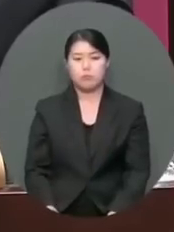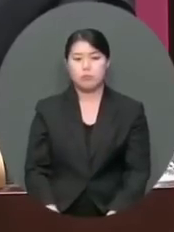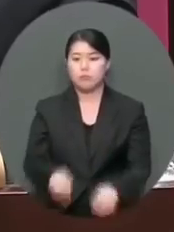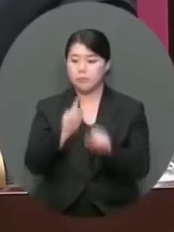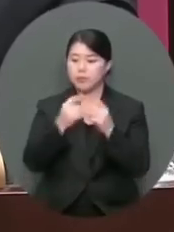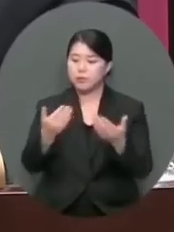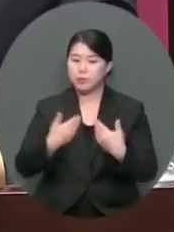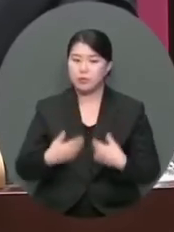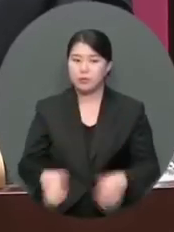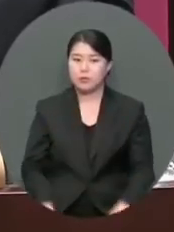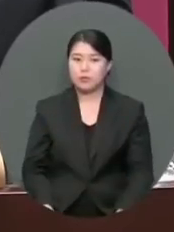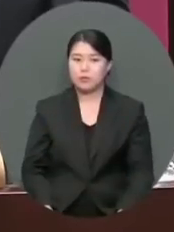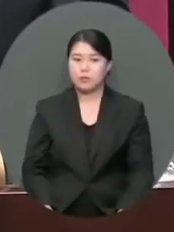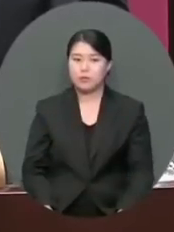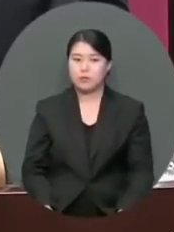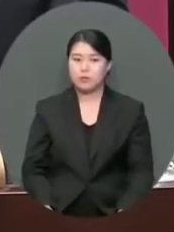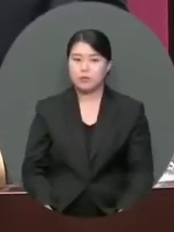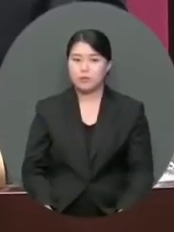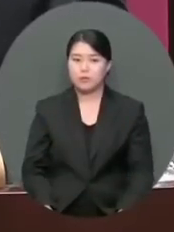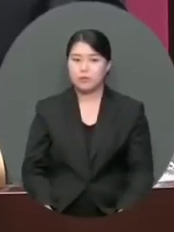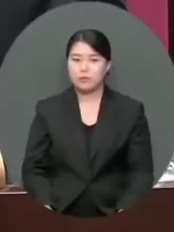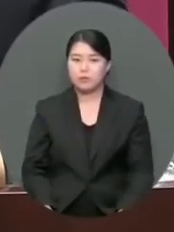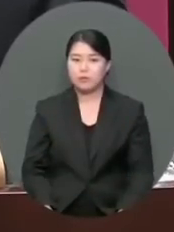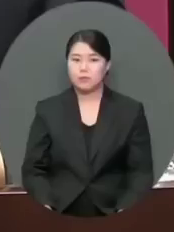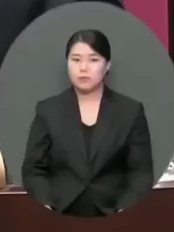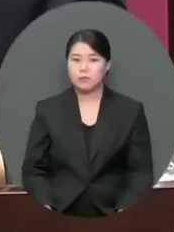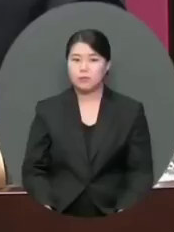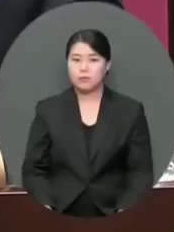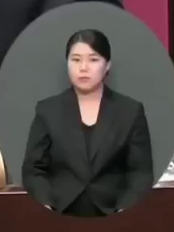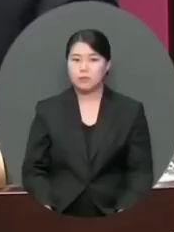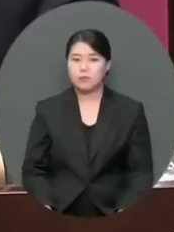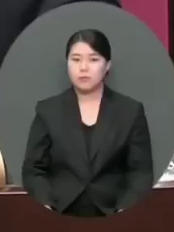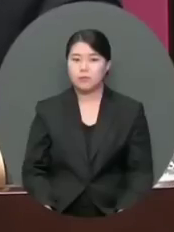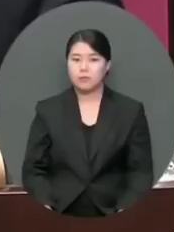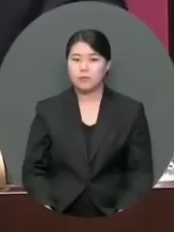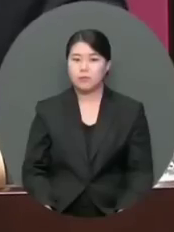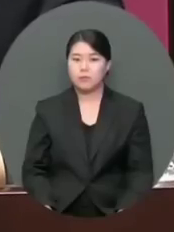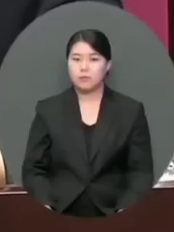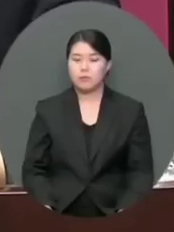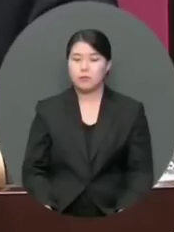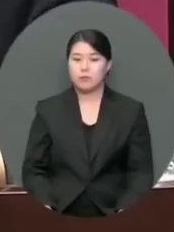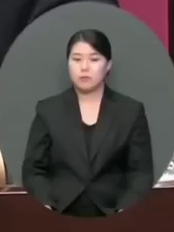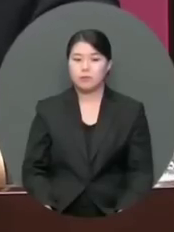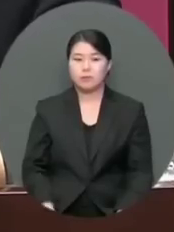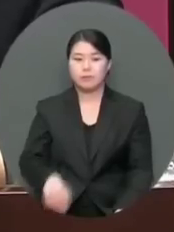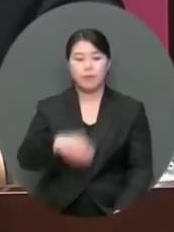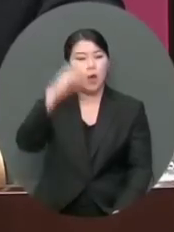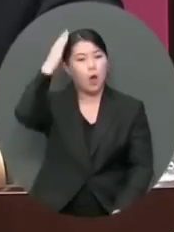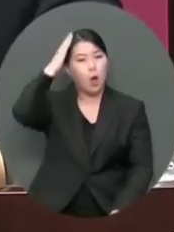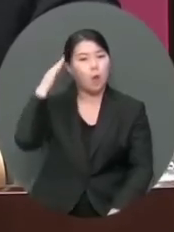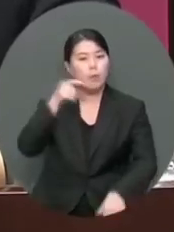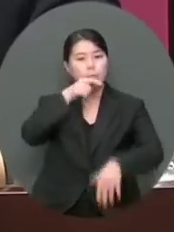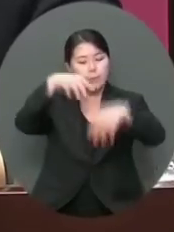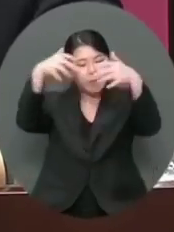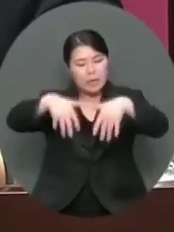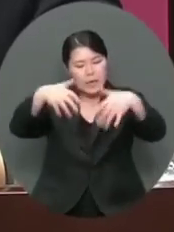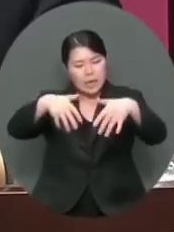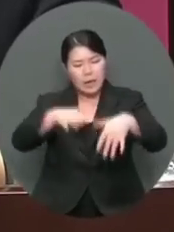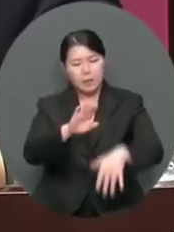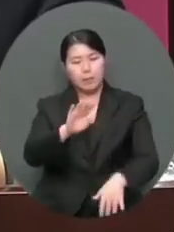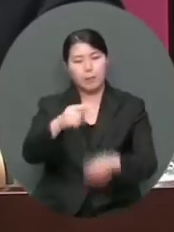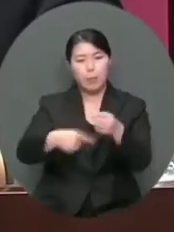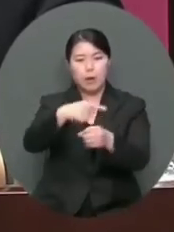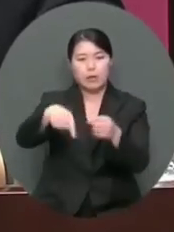주시죠. 예. 검은비의 잔류 방사능으로 인해서